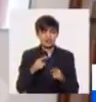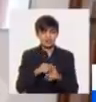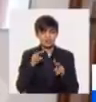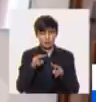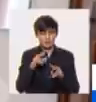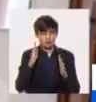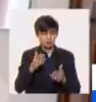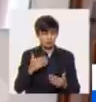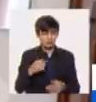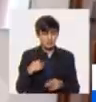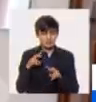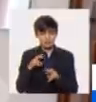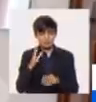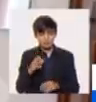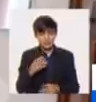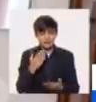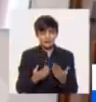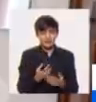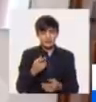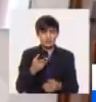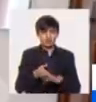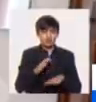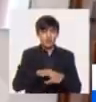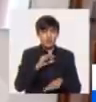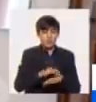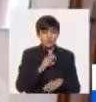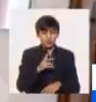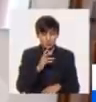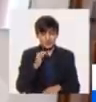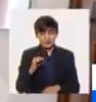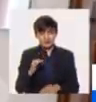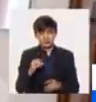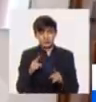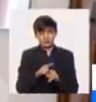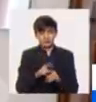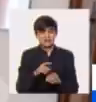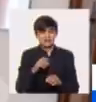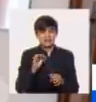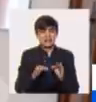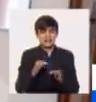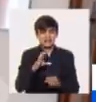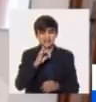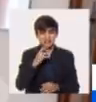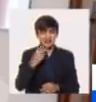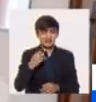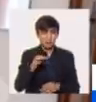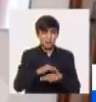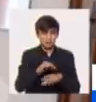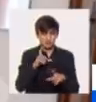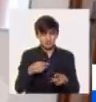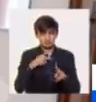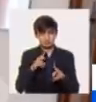тек қана аурудың орташа ағымдағысында және ауыр ағымда өтетін науқастарға ғана тағайындалады. Тек қана